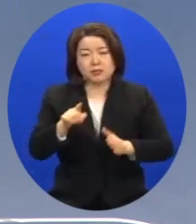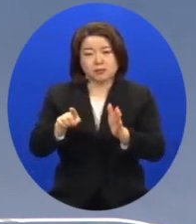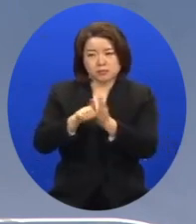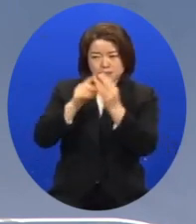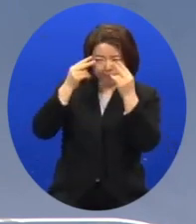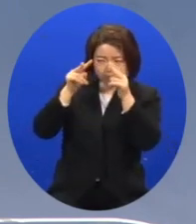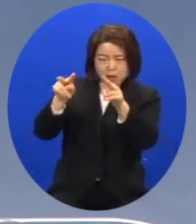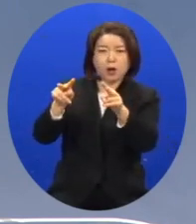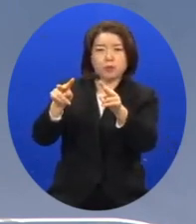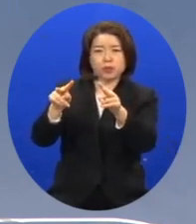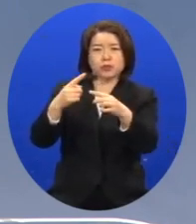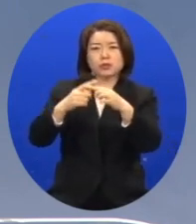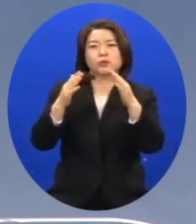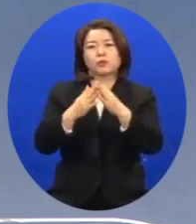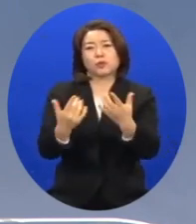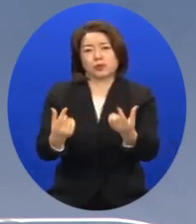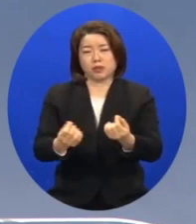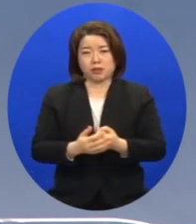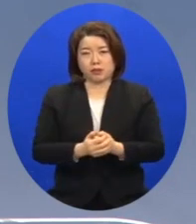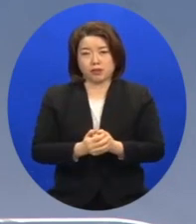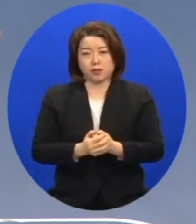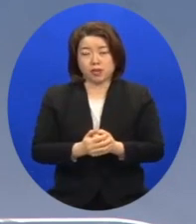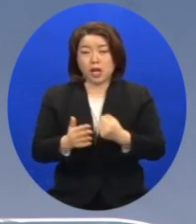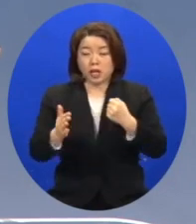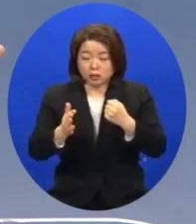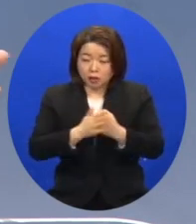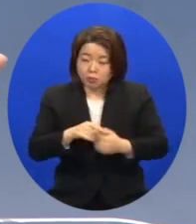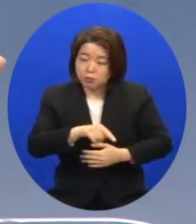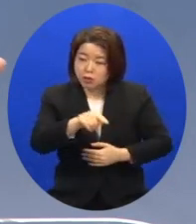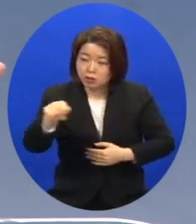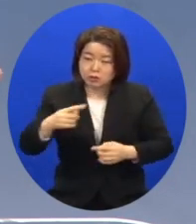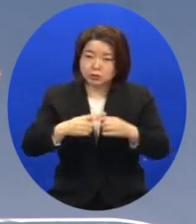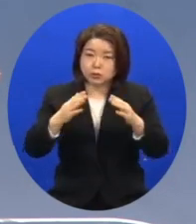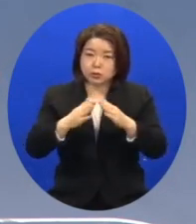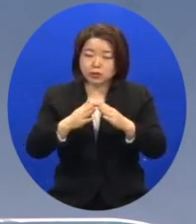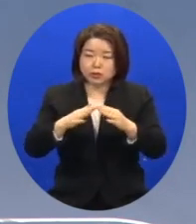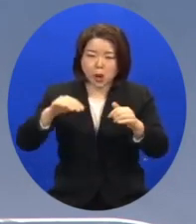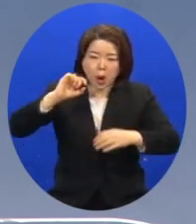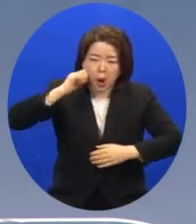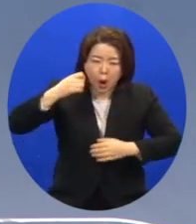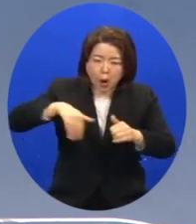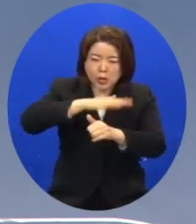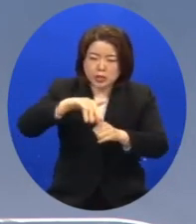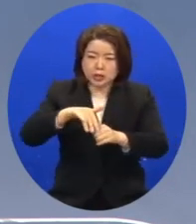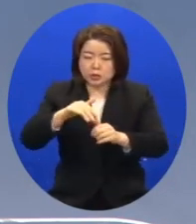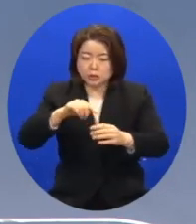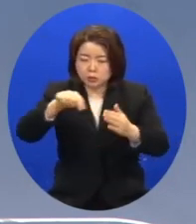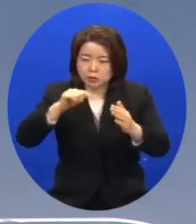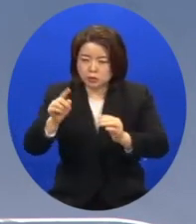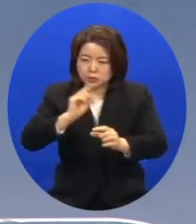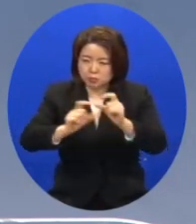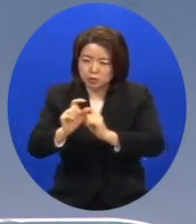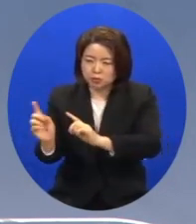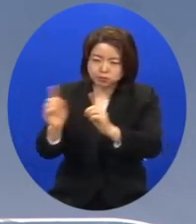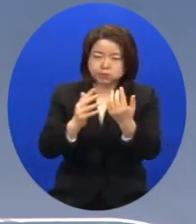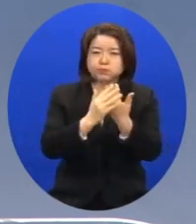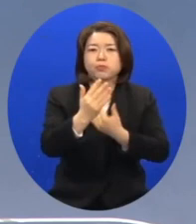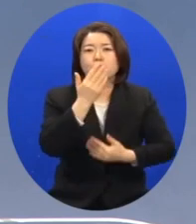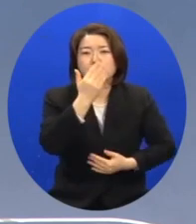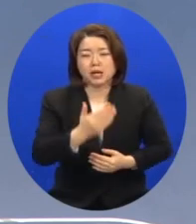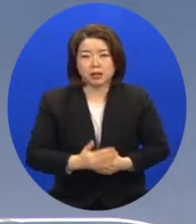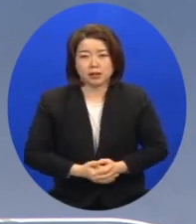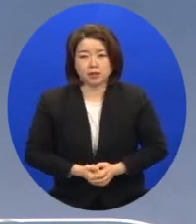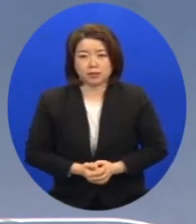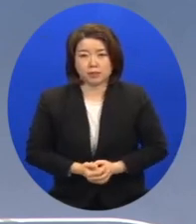그런 교회는 그런 상황에서 더 부흥이 되는 거예요 여러분 우리 교회도